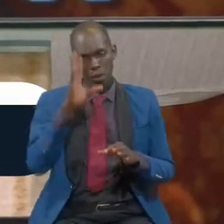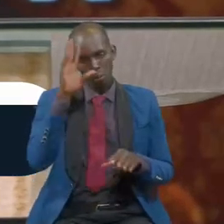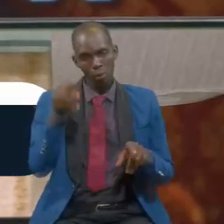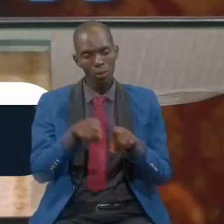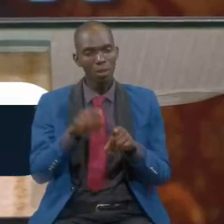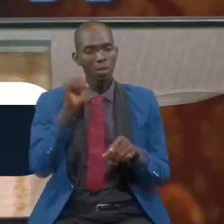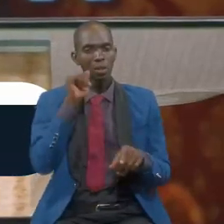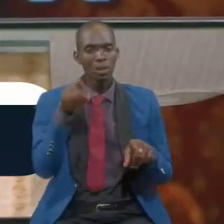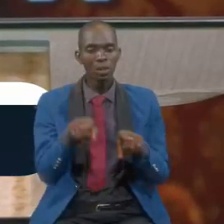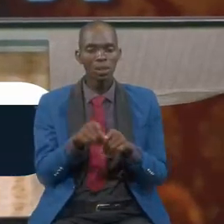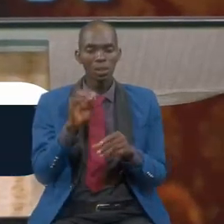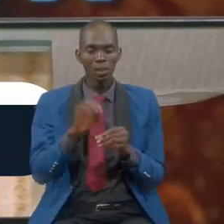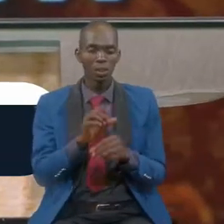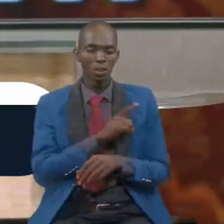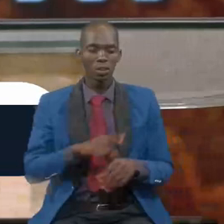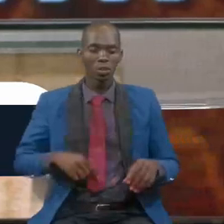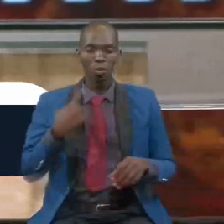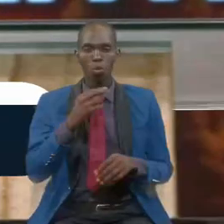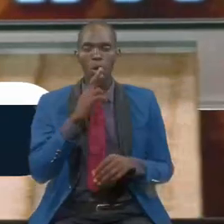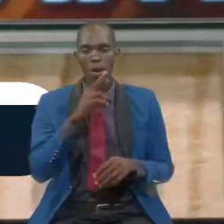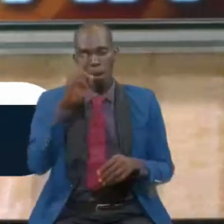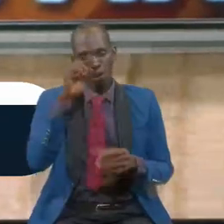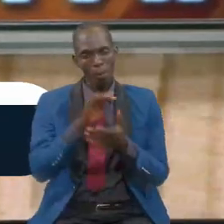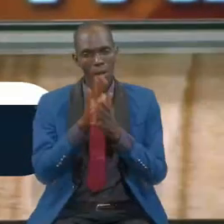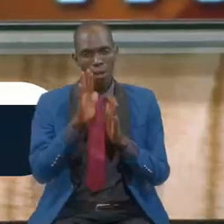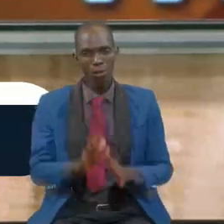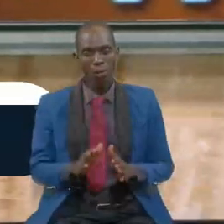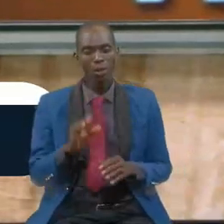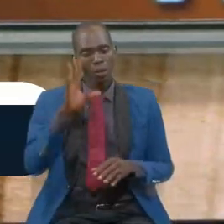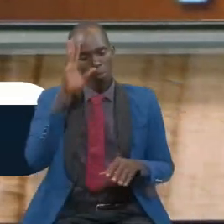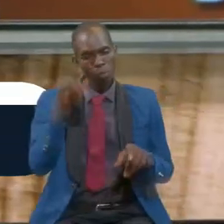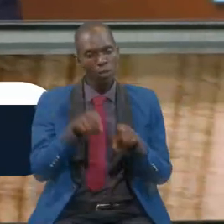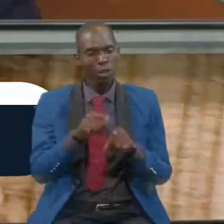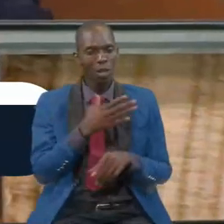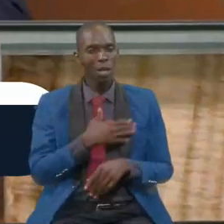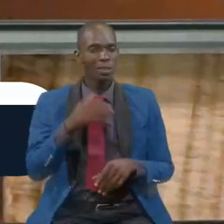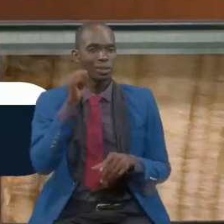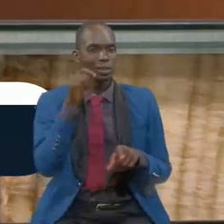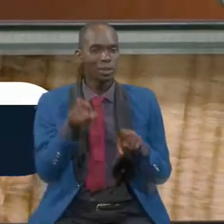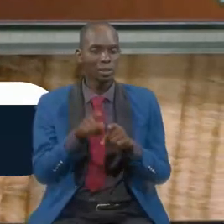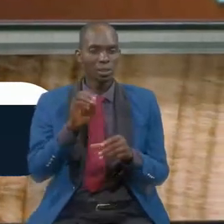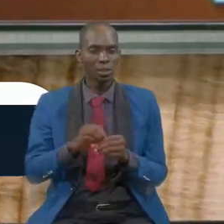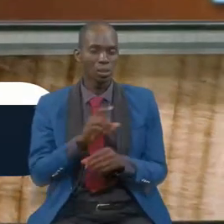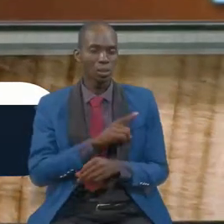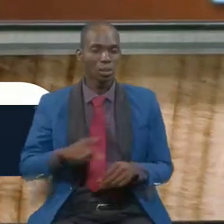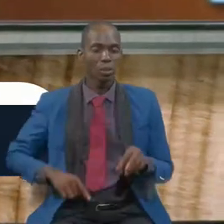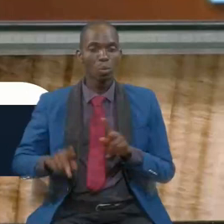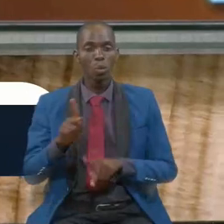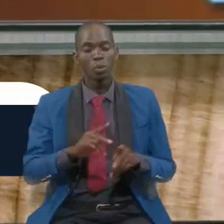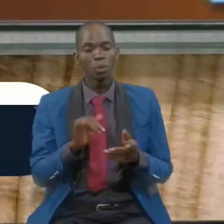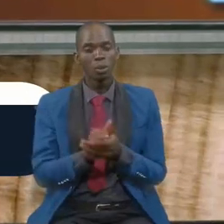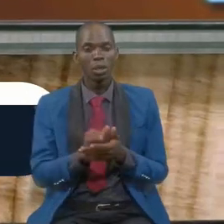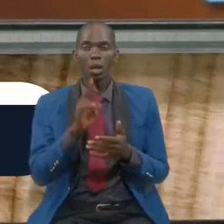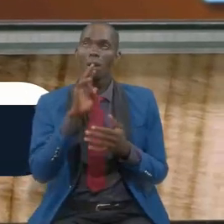sœurs dans le Seigneur qui sont frères qui sont frère et sœurs dans le Seigneur ceux qui